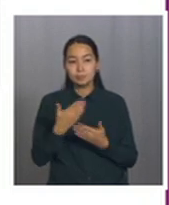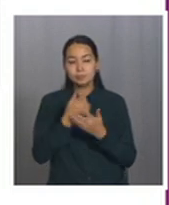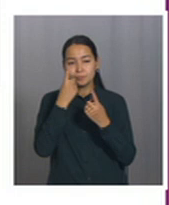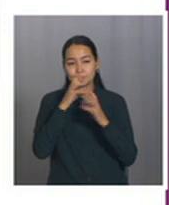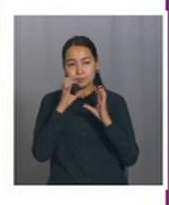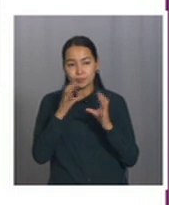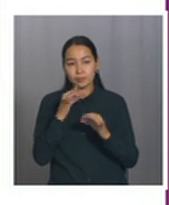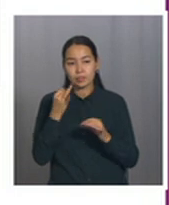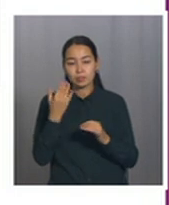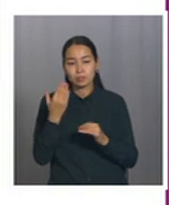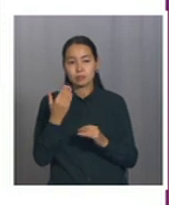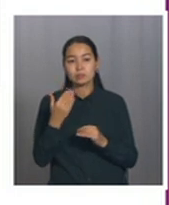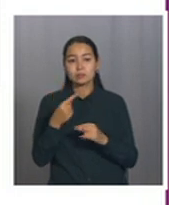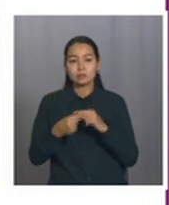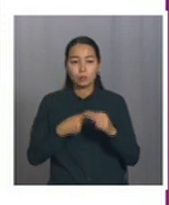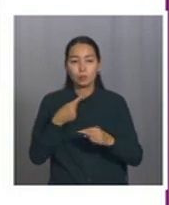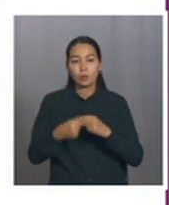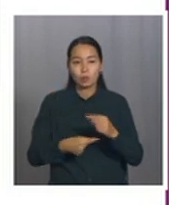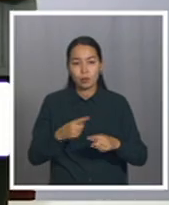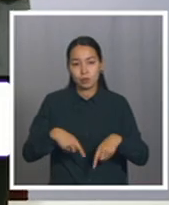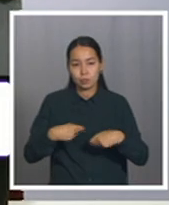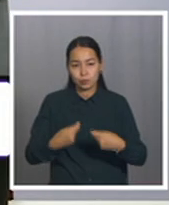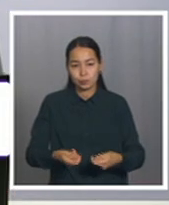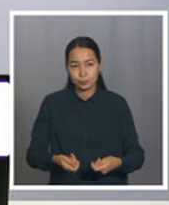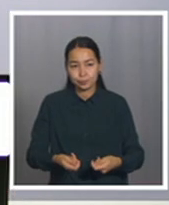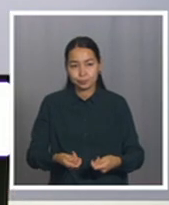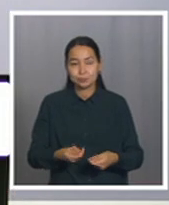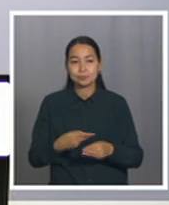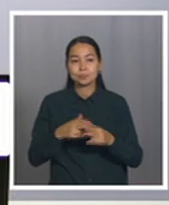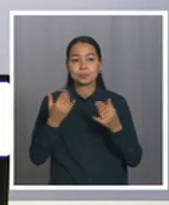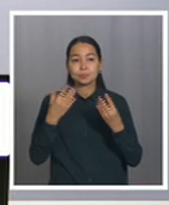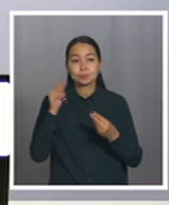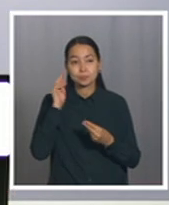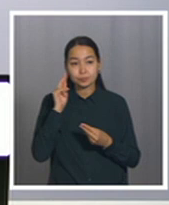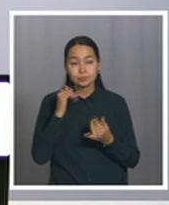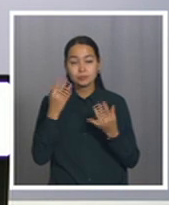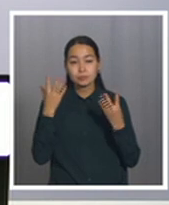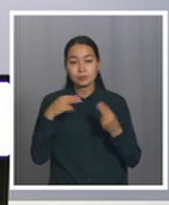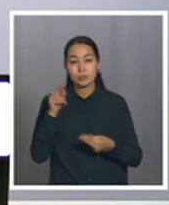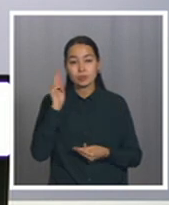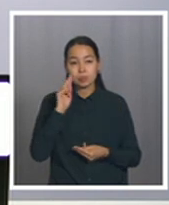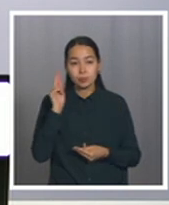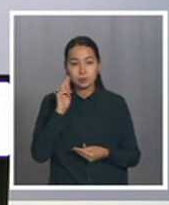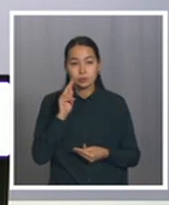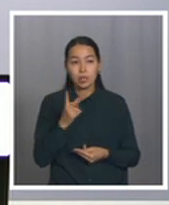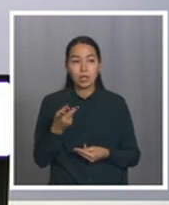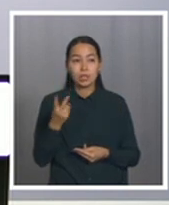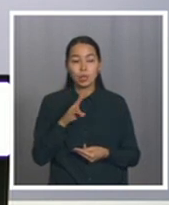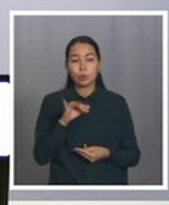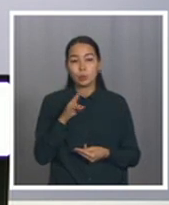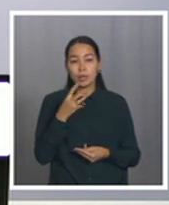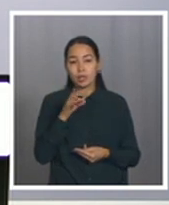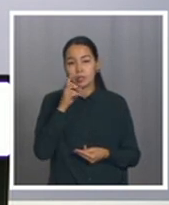және ақпаратты ұрпақтан ұрпаққа беру. Сонымен оқушылар, біз бүгін сабақта екі нуклеин қышқылын